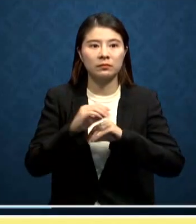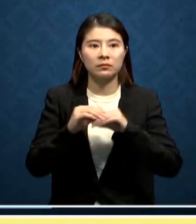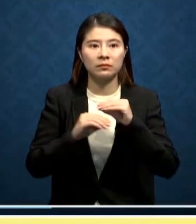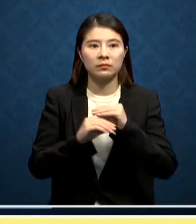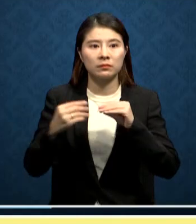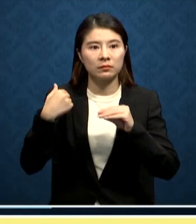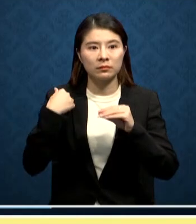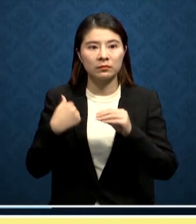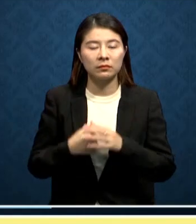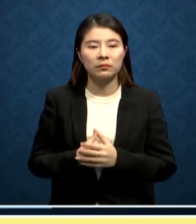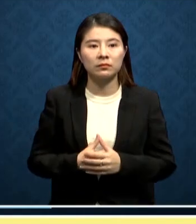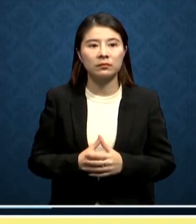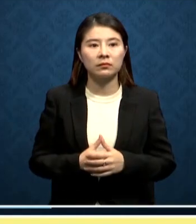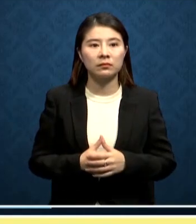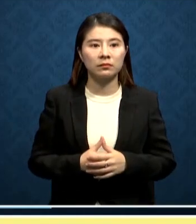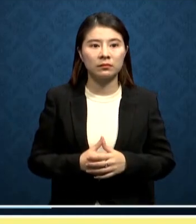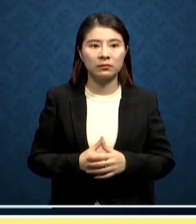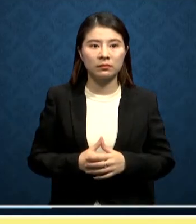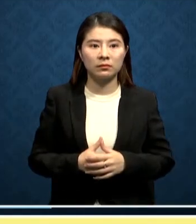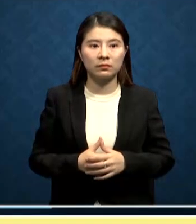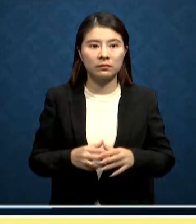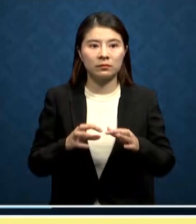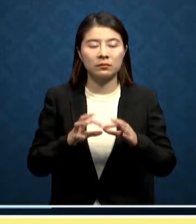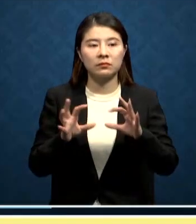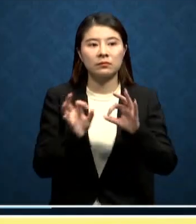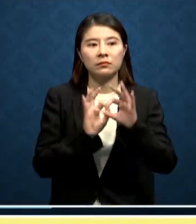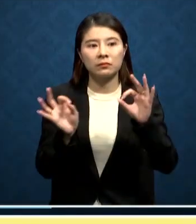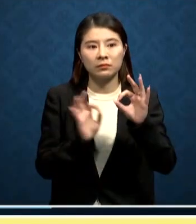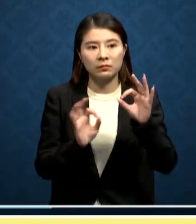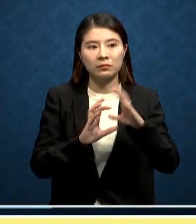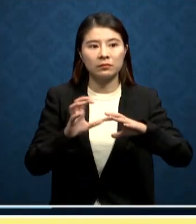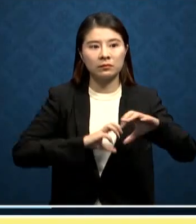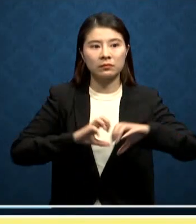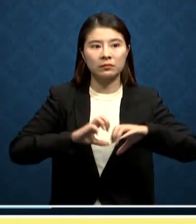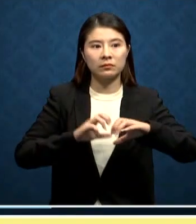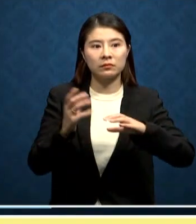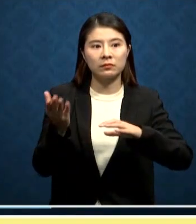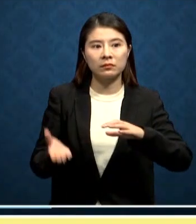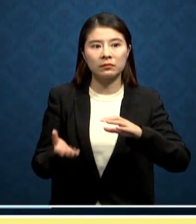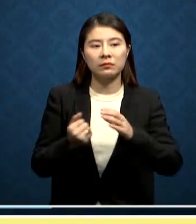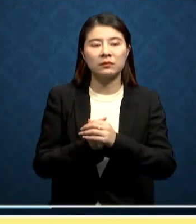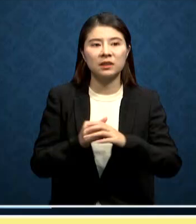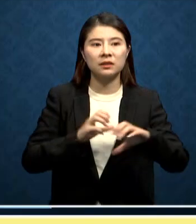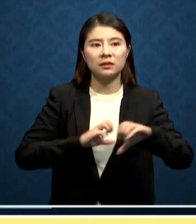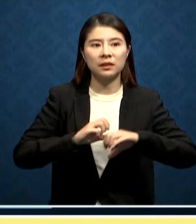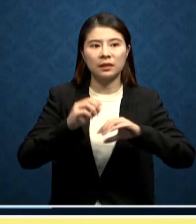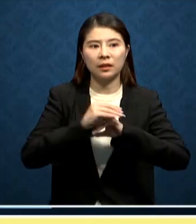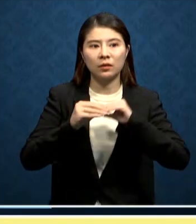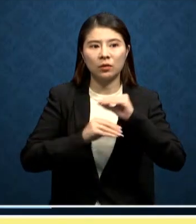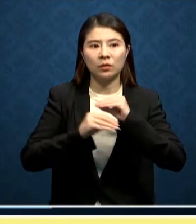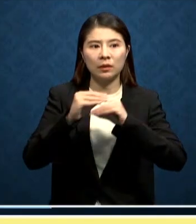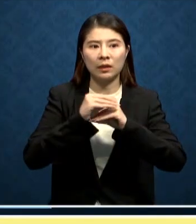ครับถ้าไปดูในรายละเอียดของการบริหารโครงการเอ่อในแต่ละ